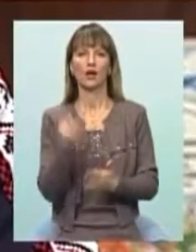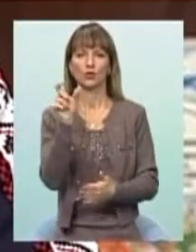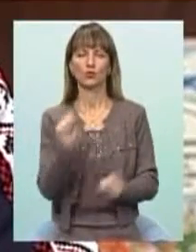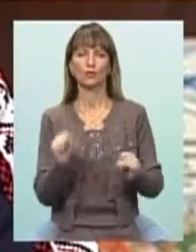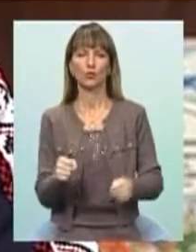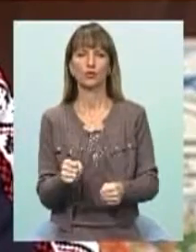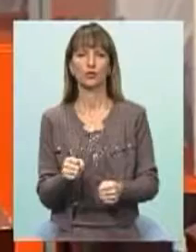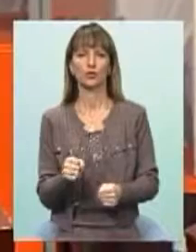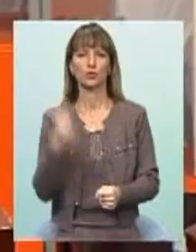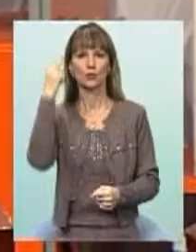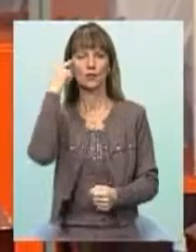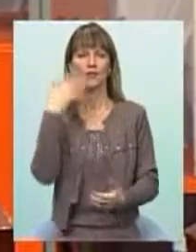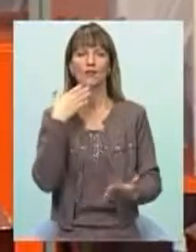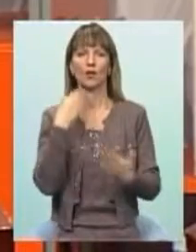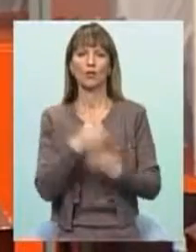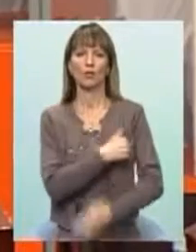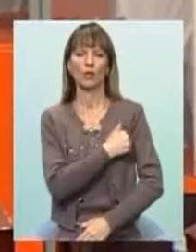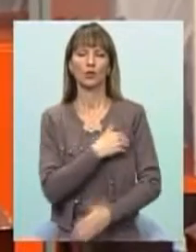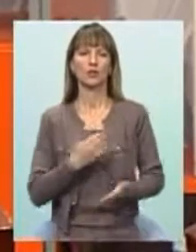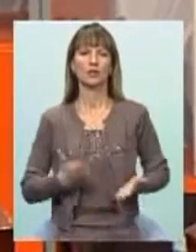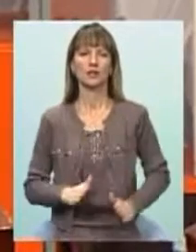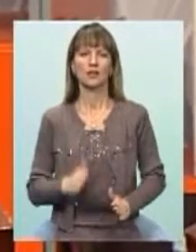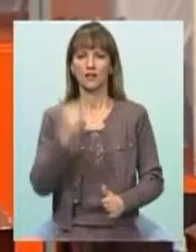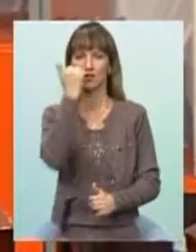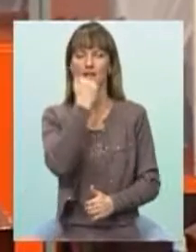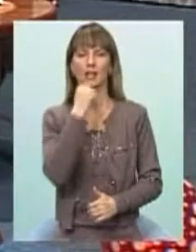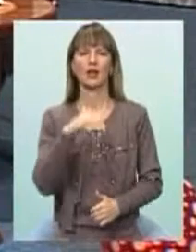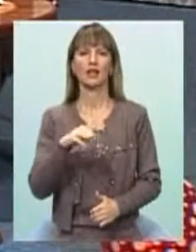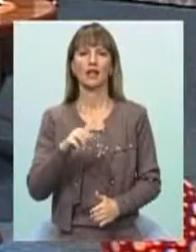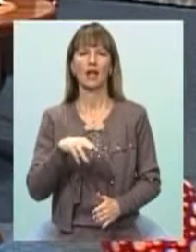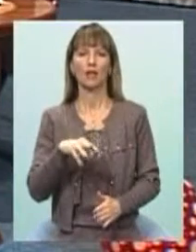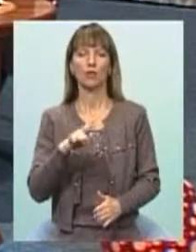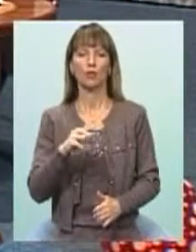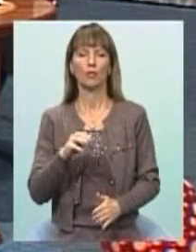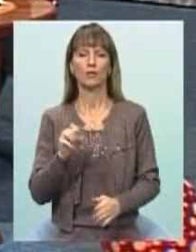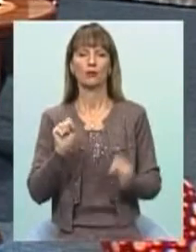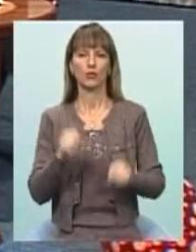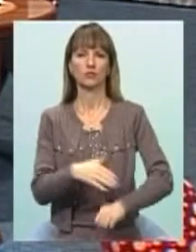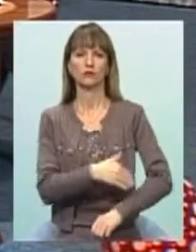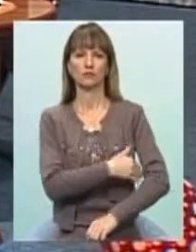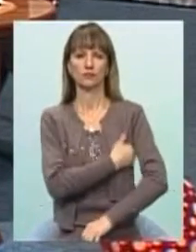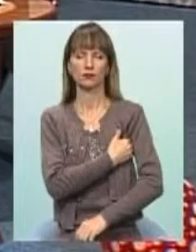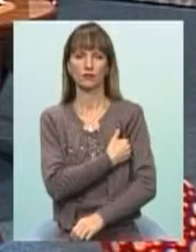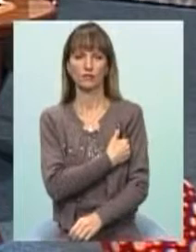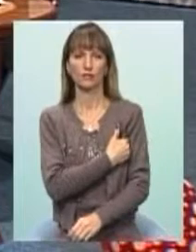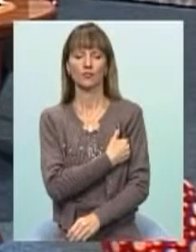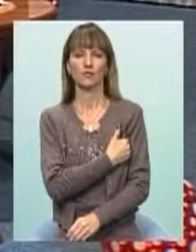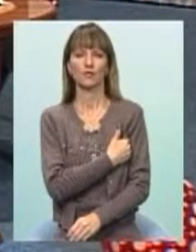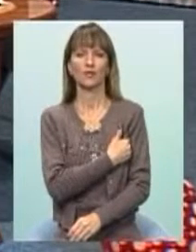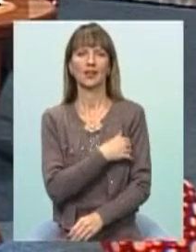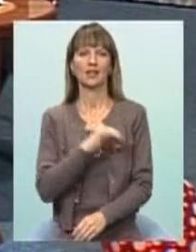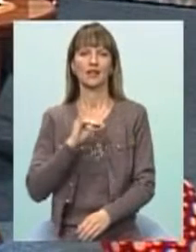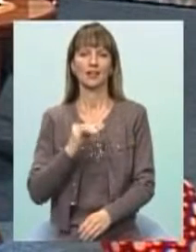може виміряти свою температуру тіла завдяки термометру? Сунути його під мишику,